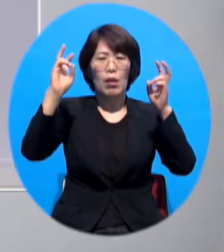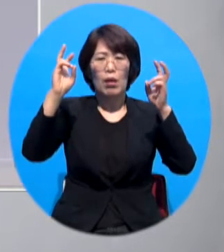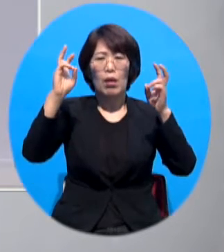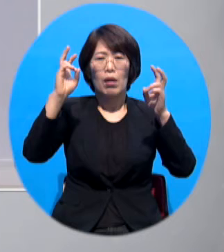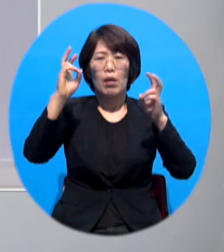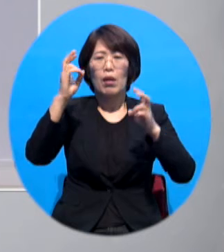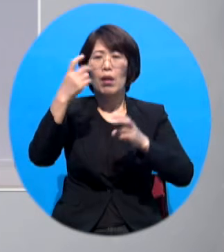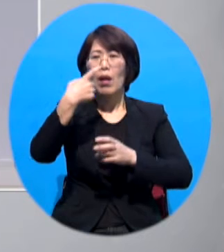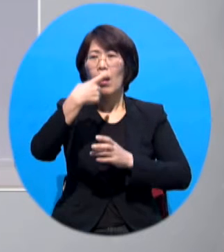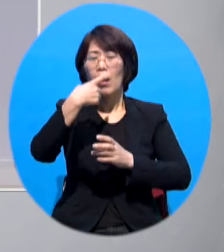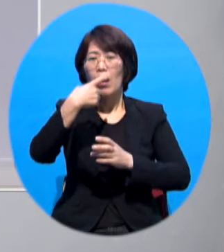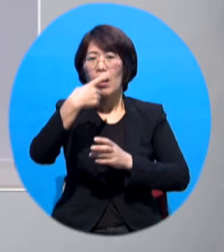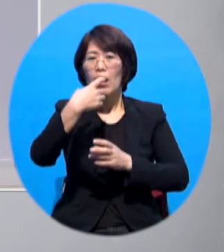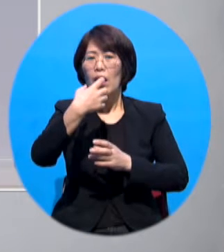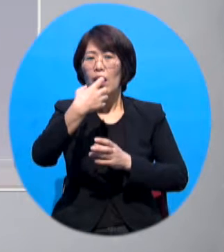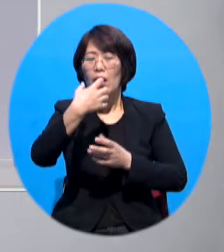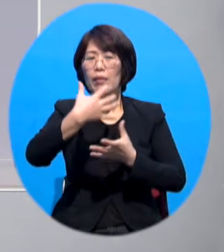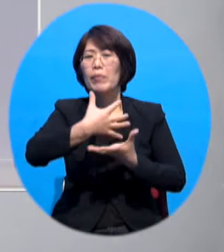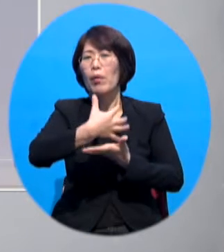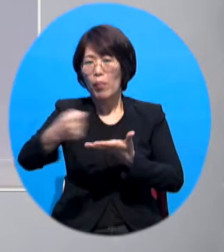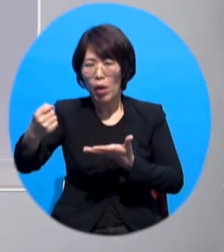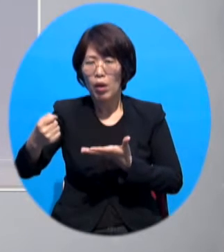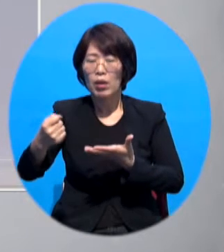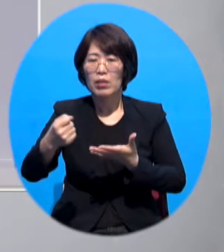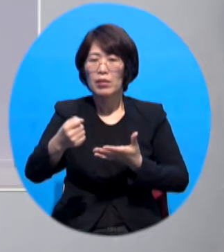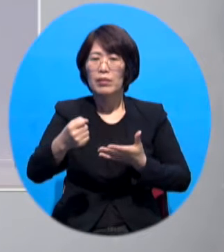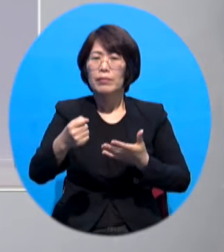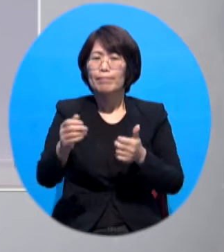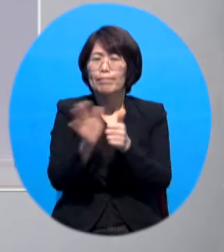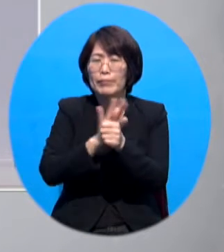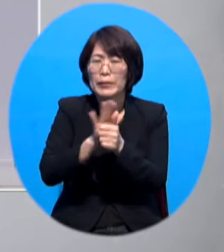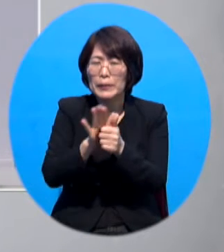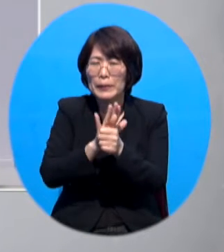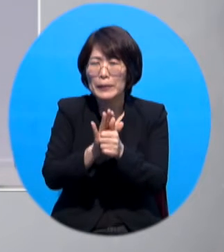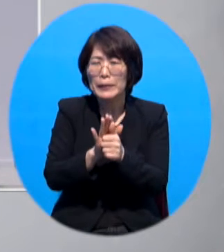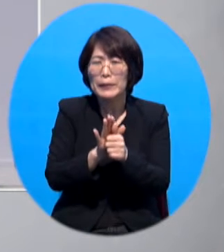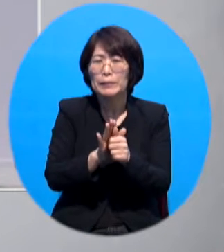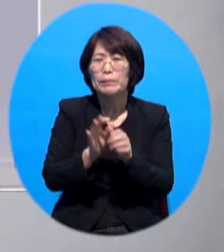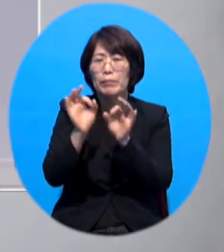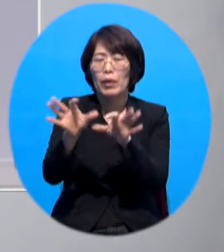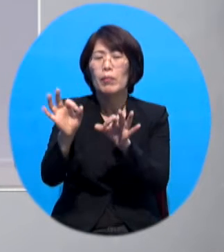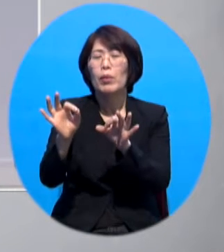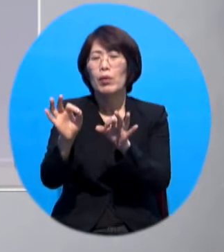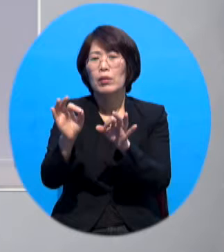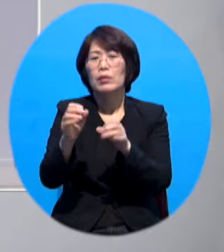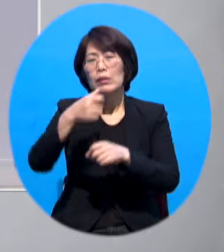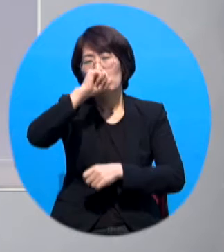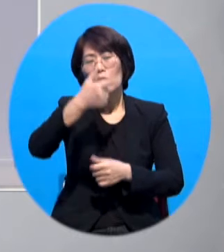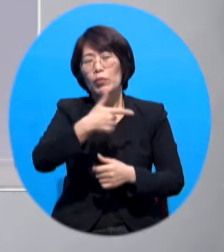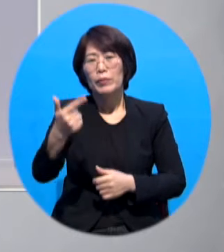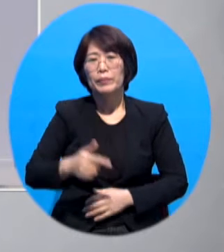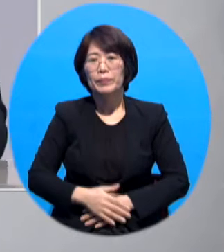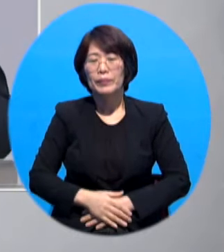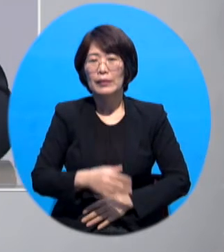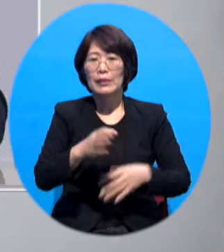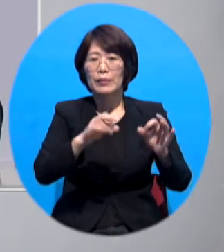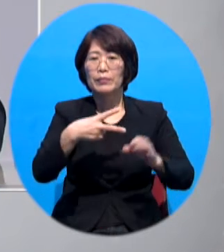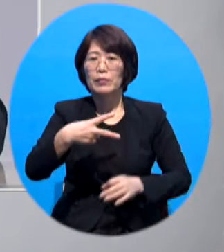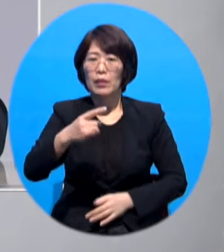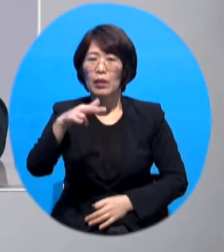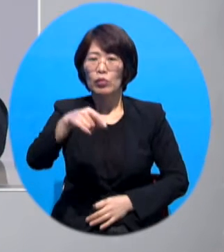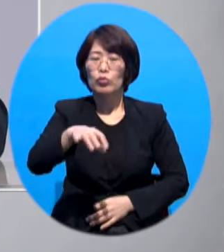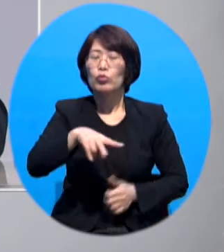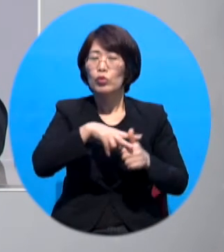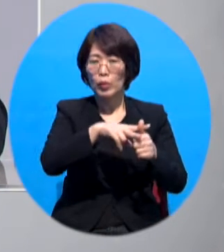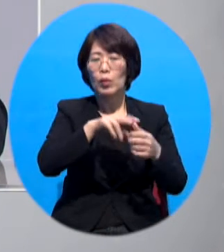가져가고 7억 이라고 하는 로비자금 2살 팥 있습니다 이것을 4 시간이 종료되었습니다 김대중 후보 답변 시간